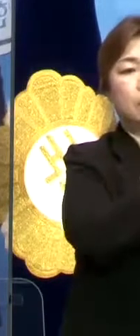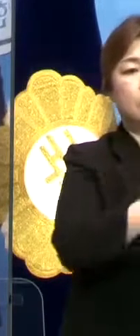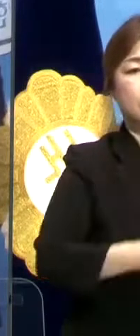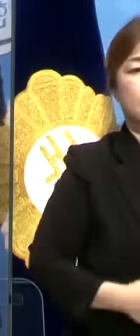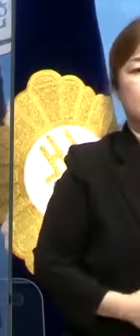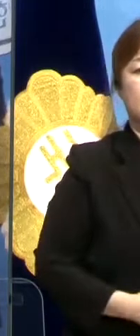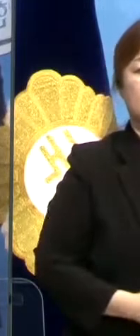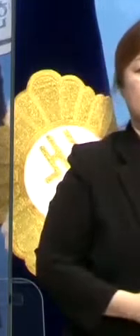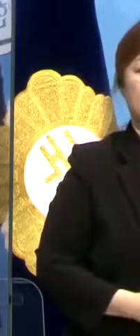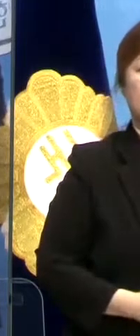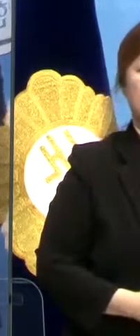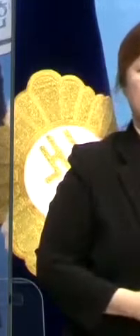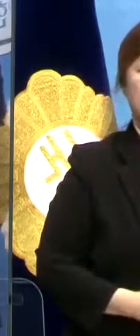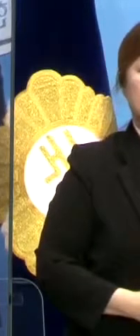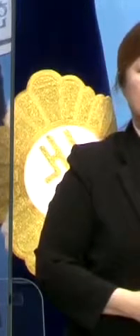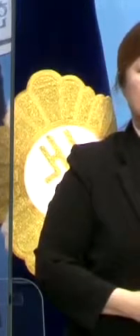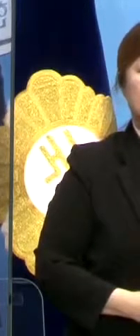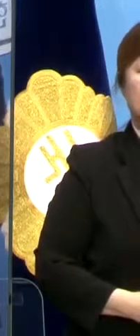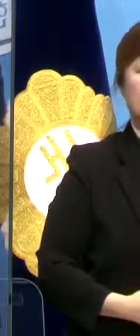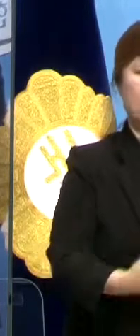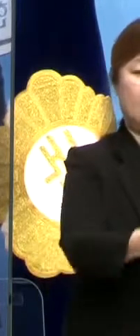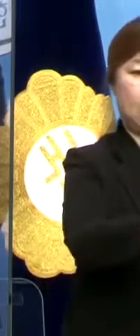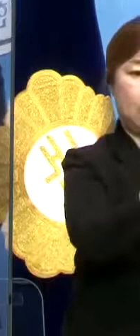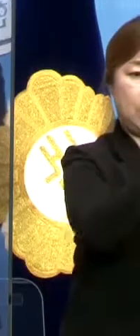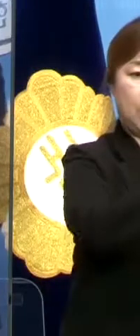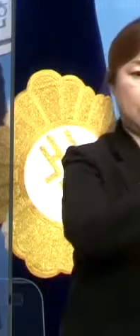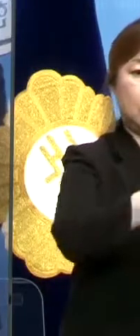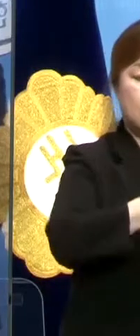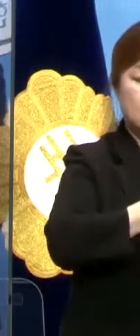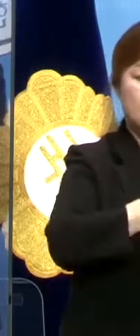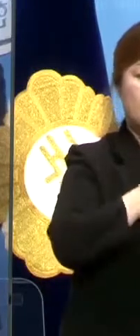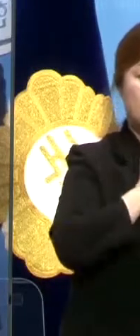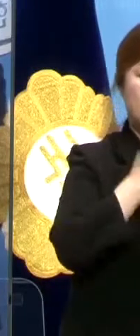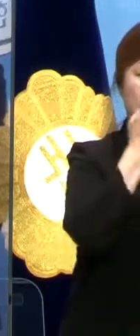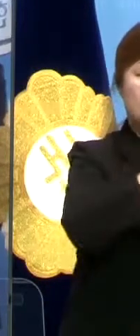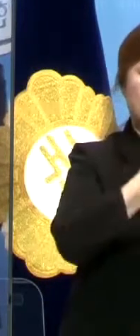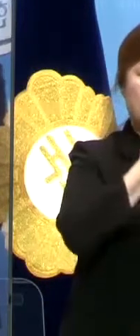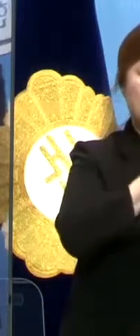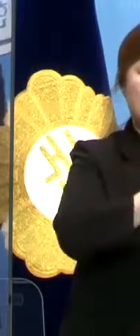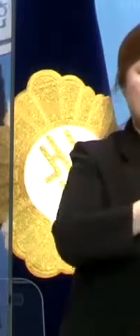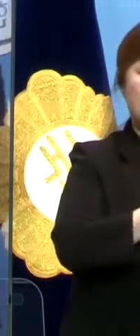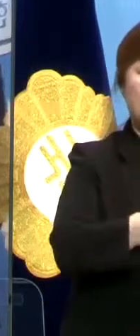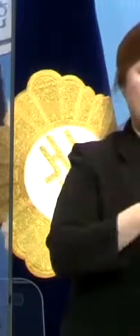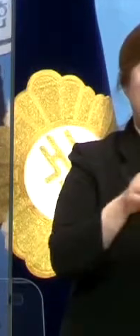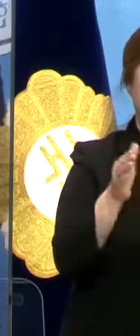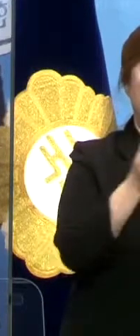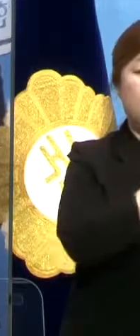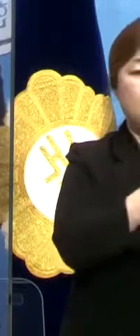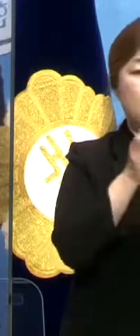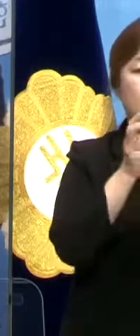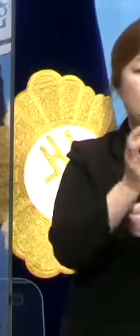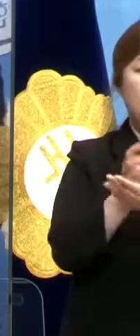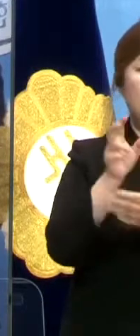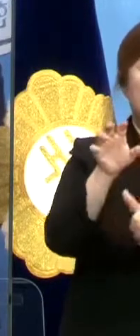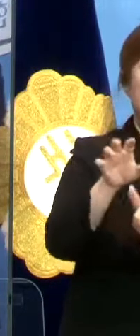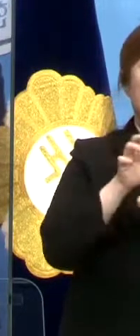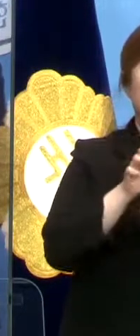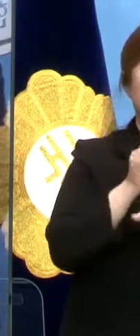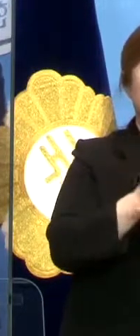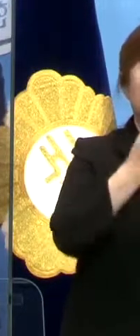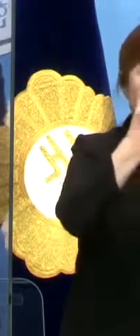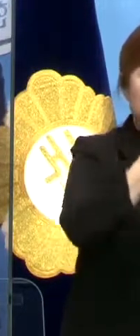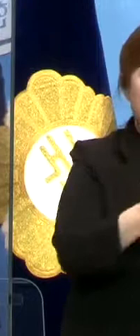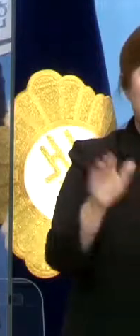없습니다 그 토론은 법을 지키면서 고음의 법 을 이용하는 예를 들어 장시간 야간에